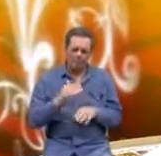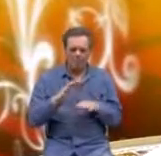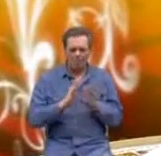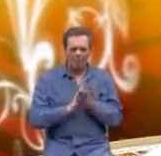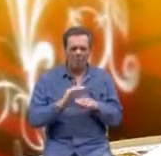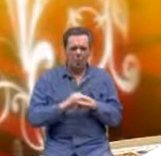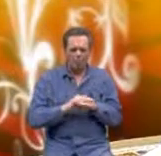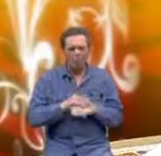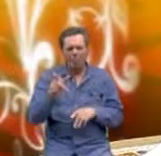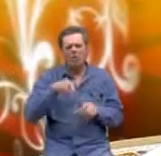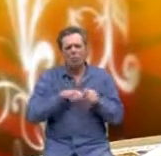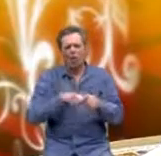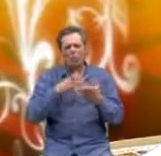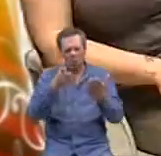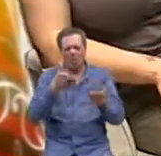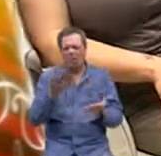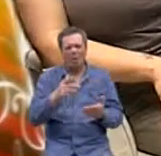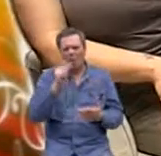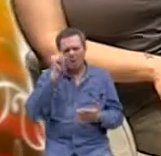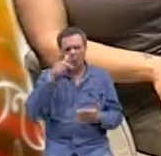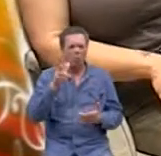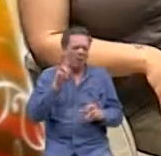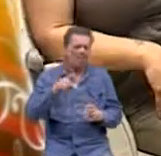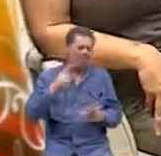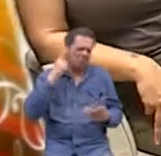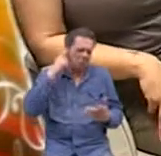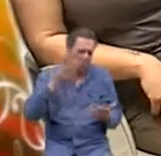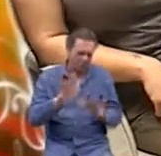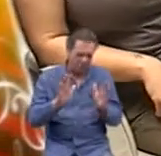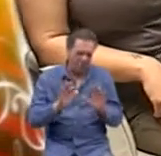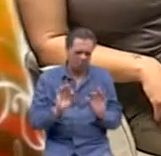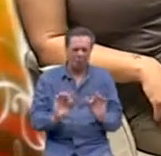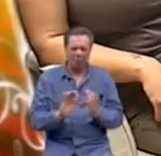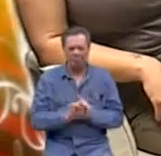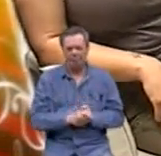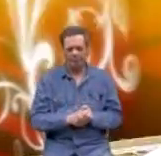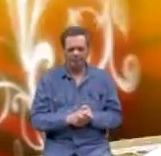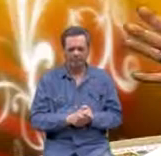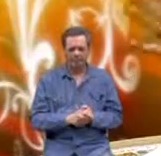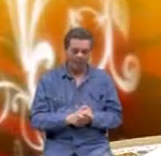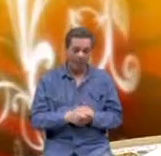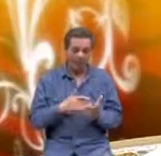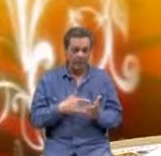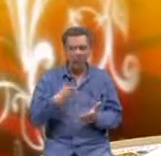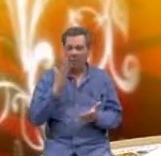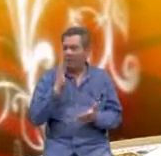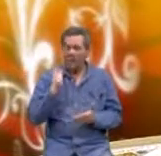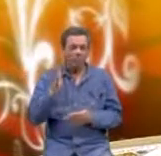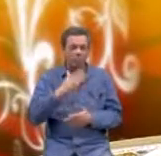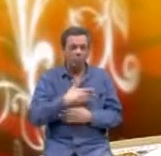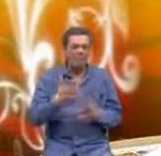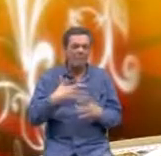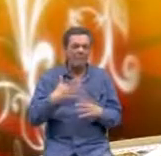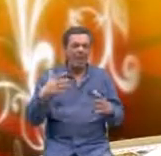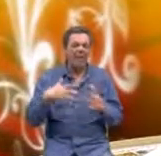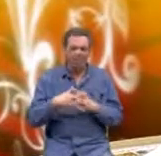mi jako surađujemo s njima, tako da nije ni čudo da se zapravo možda... Trebalo bi u stvari u svim velikim gradovima ima ovakvu jednu podružnicu svoju, jer